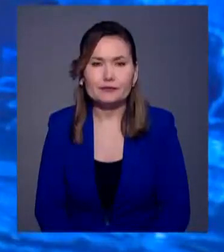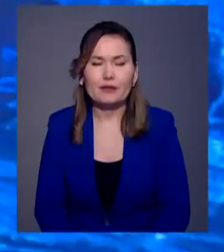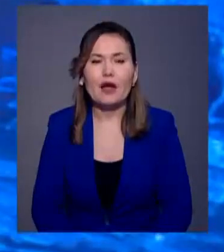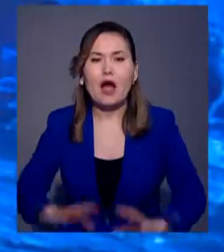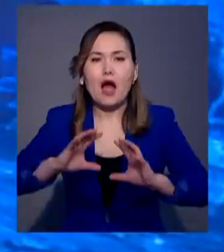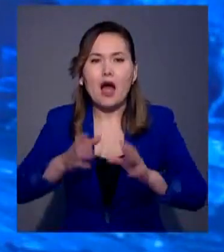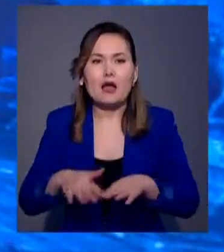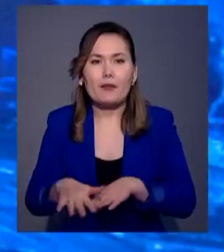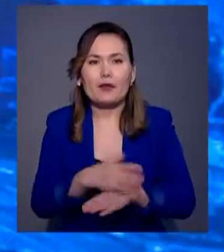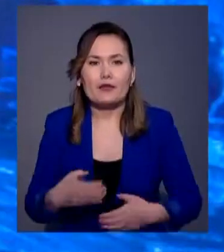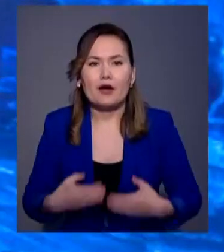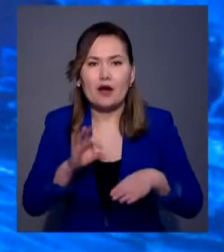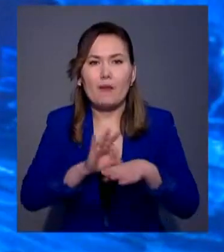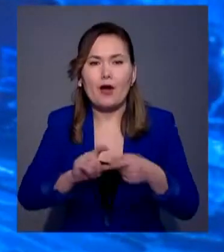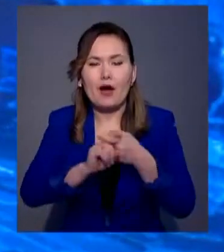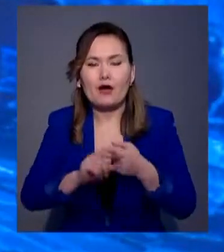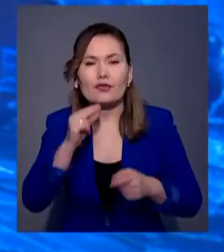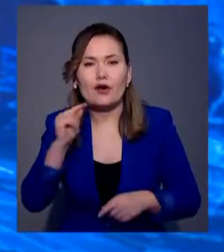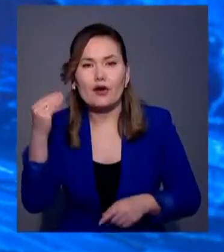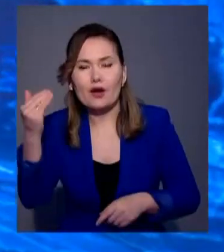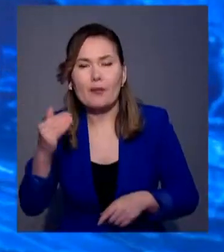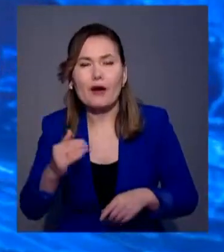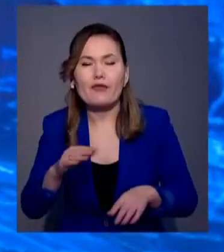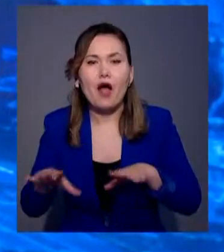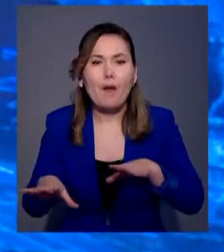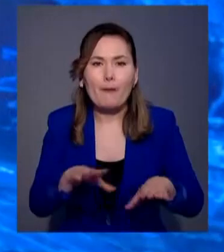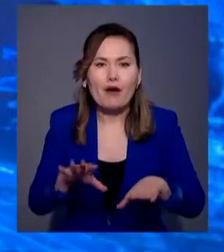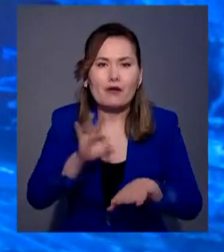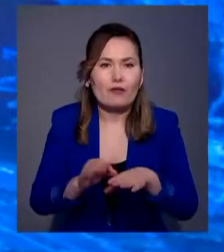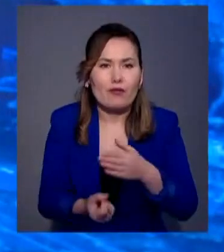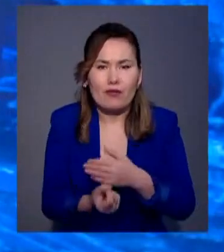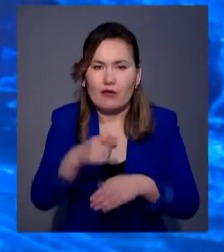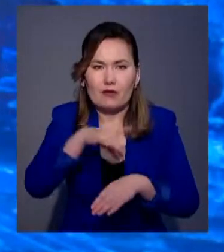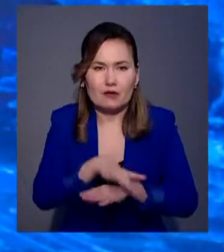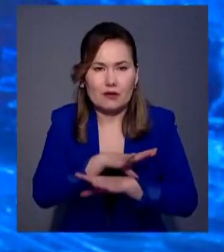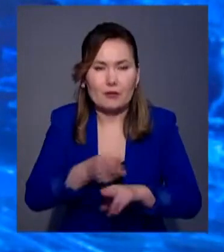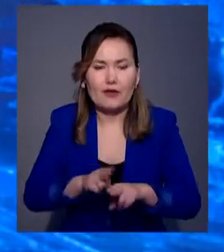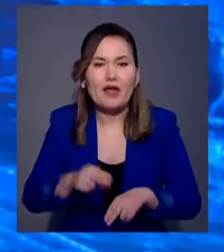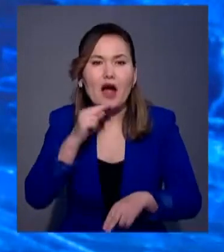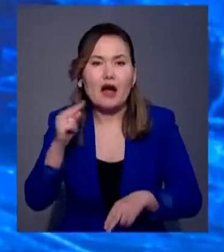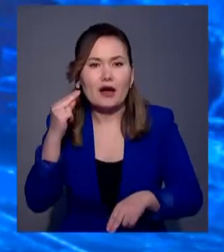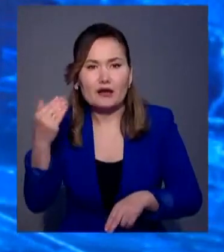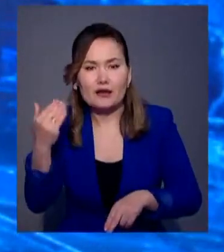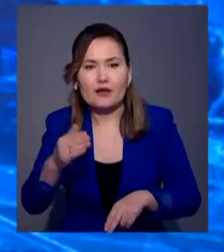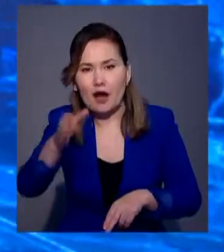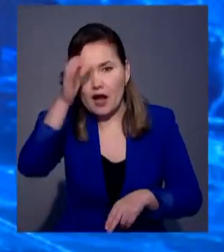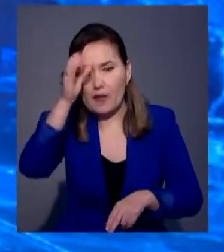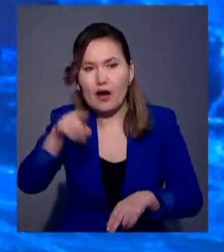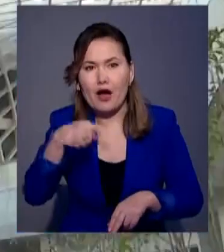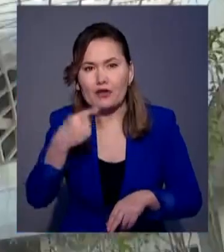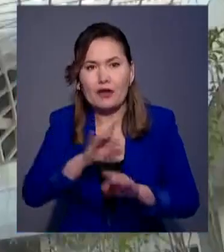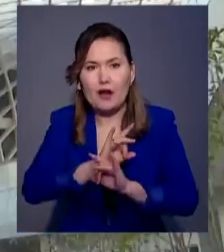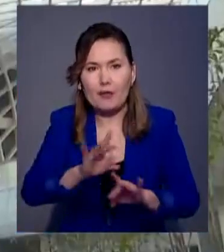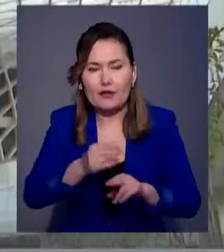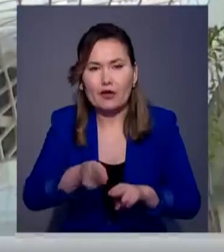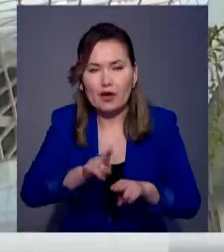Әлемді дүрліктірген коронавирус ошағы теңіз өнімдерін сататын базар болмай шықты. Вирус сырттан келген. Қытай ғалымдар академиясының